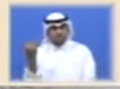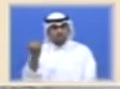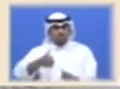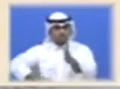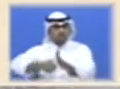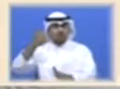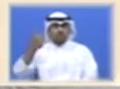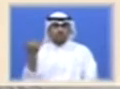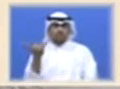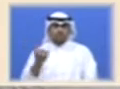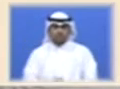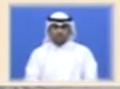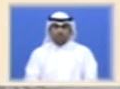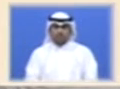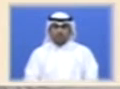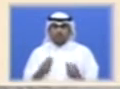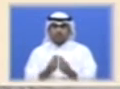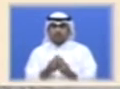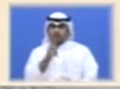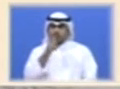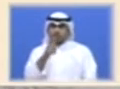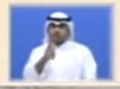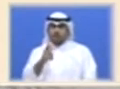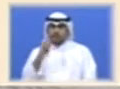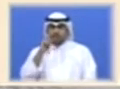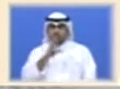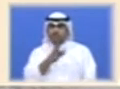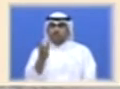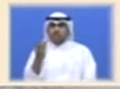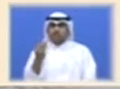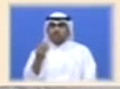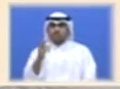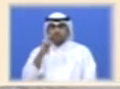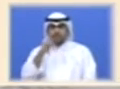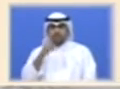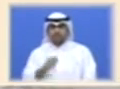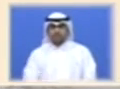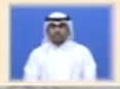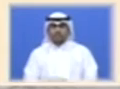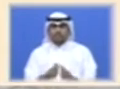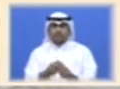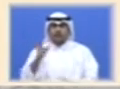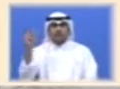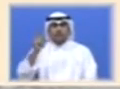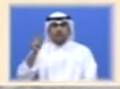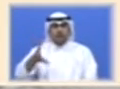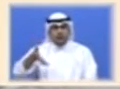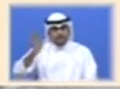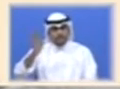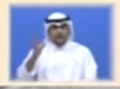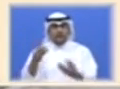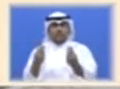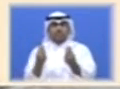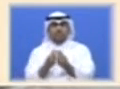بما لا يقل عن 15 إلى 18 شهر تخص مكافأة